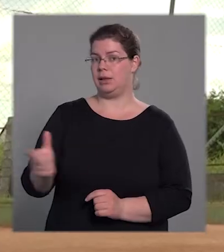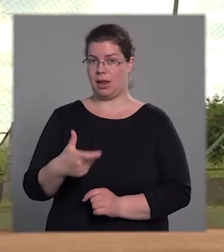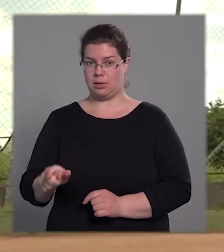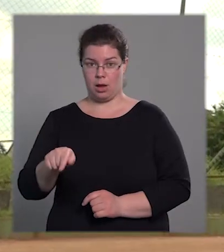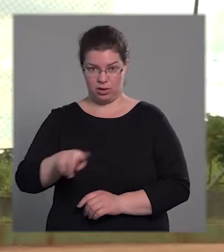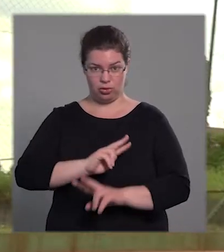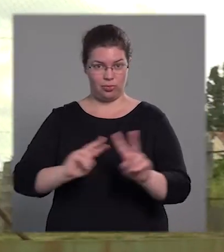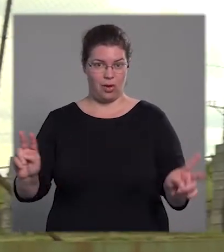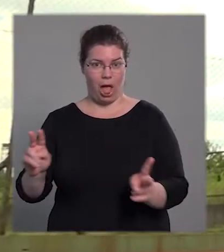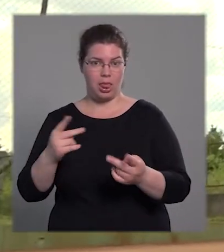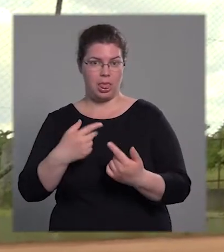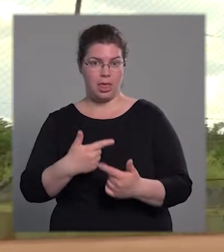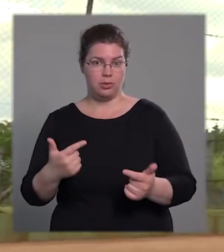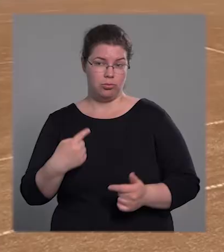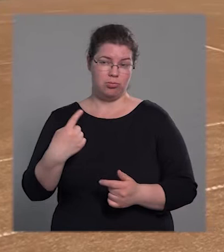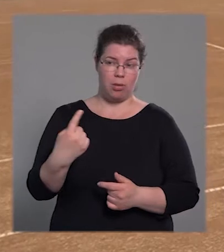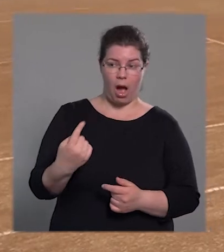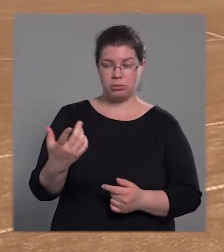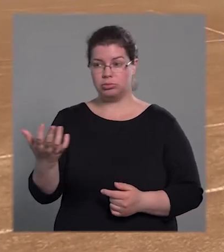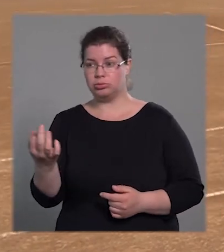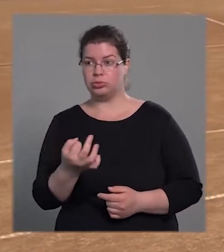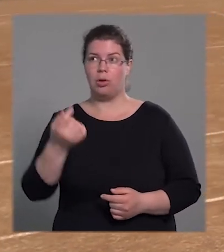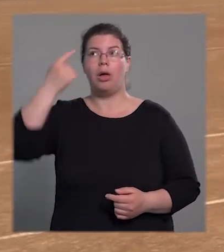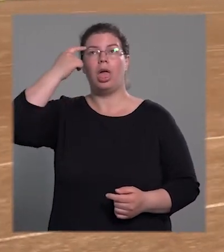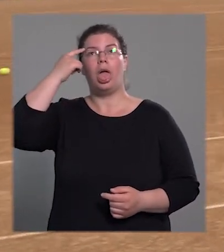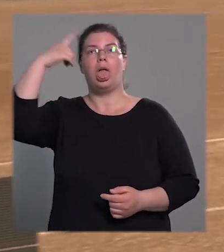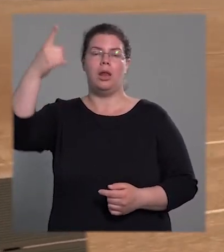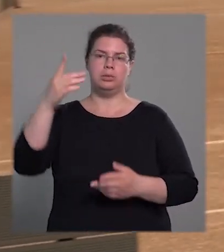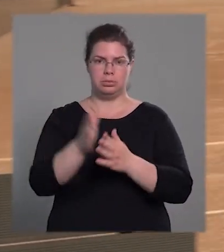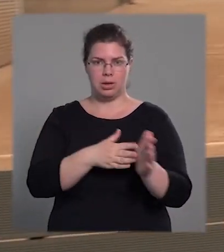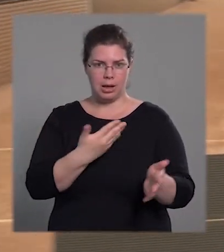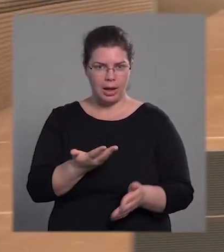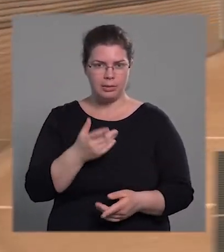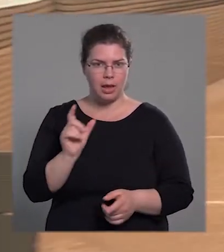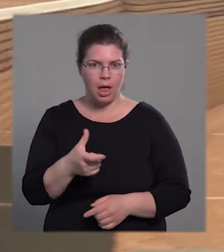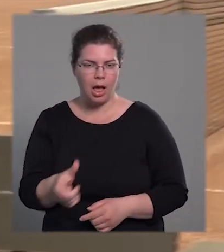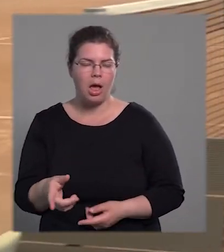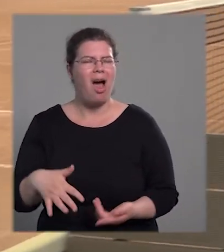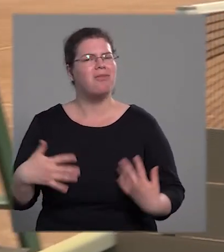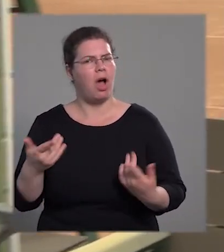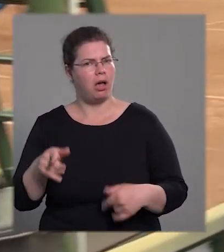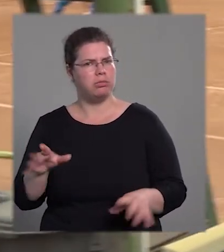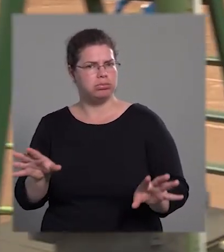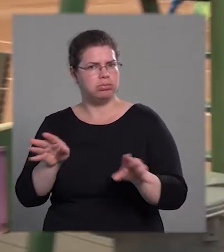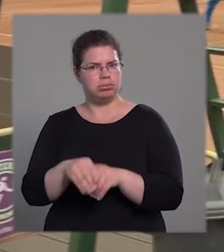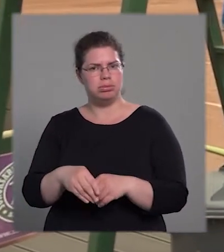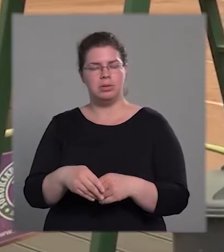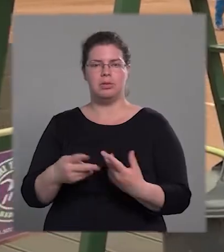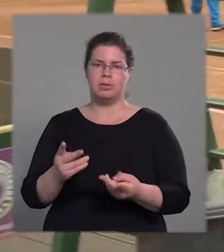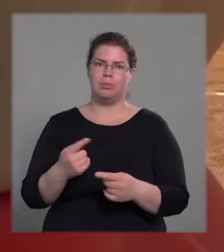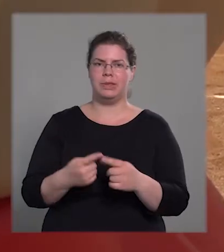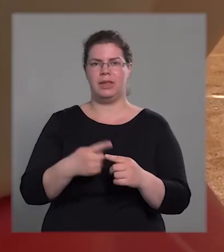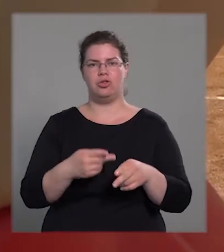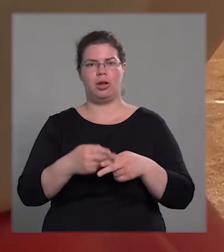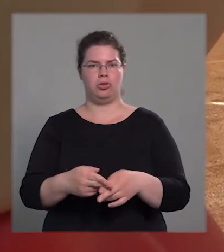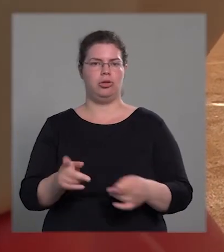is van lehetőségük, hogy ők így maguktól, az ők útfőjükből így elkezdjenek, vagy mindenképp ott vagytok velük, hogy azért egy kicsit